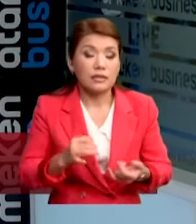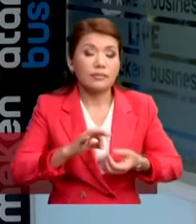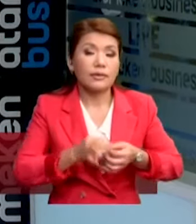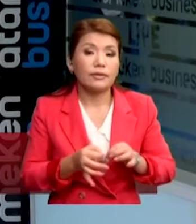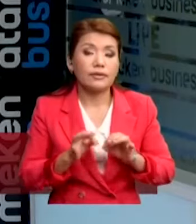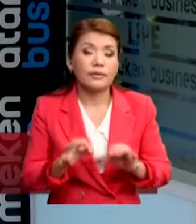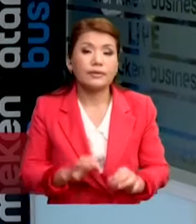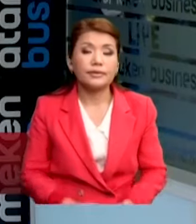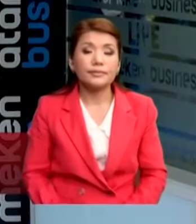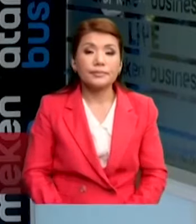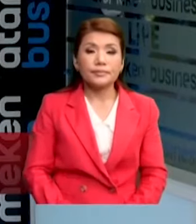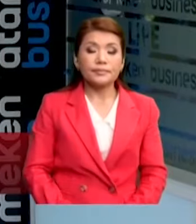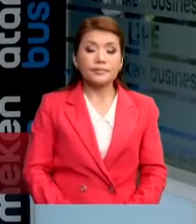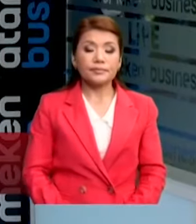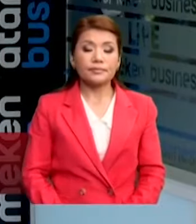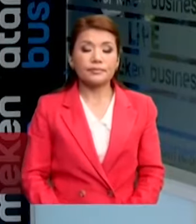Гүлнұр Мұратқызы толықтырсын.